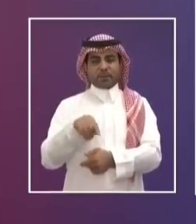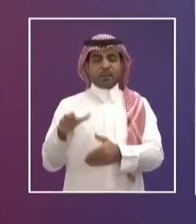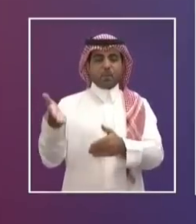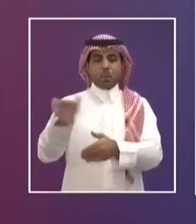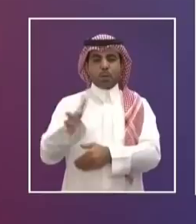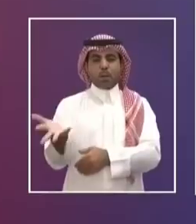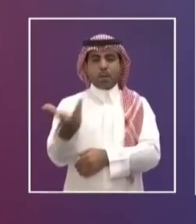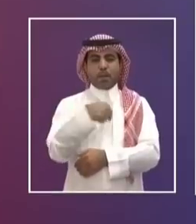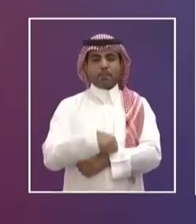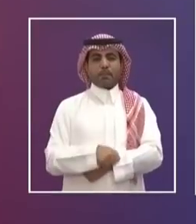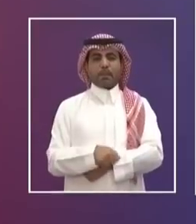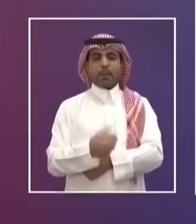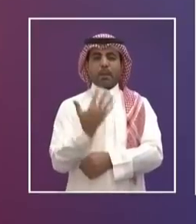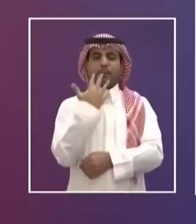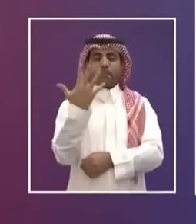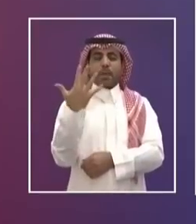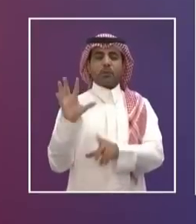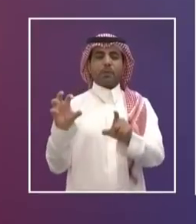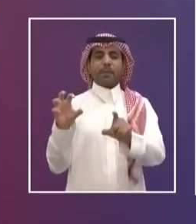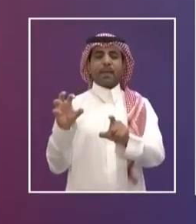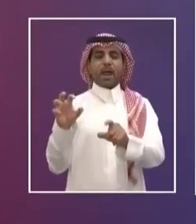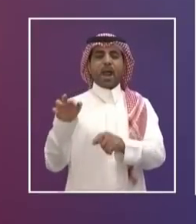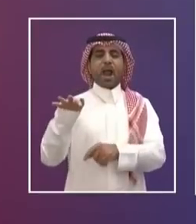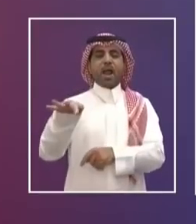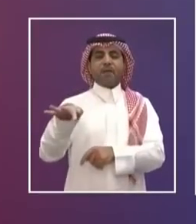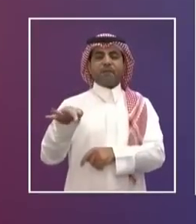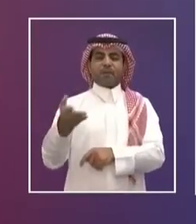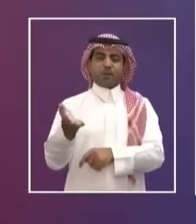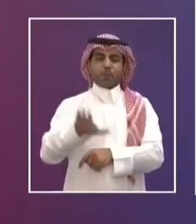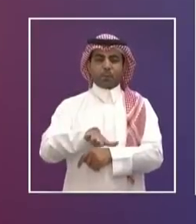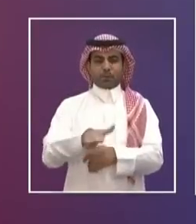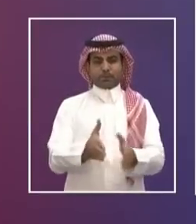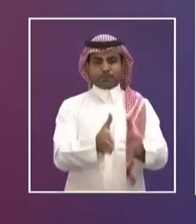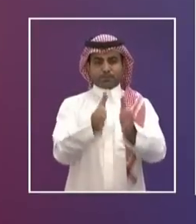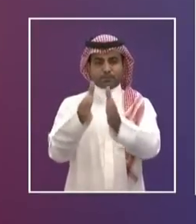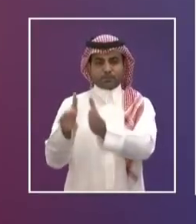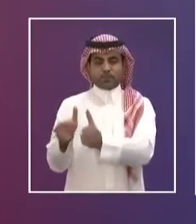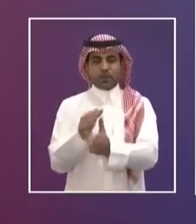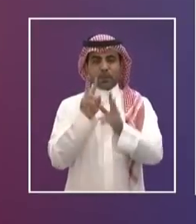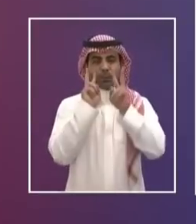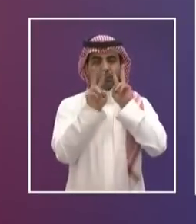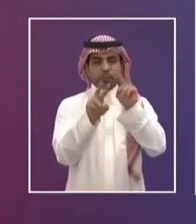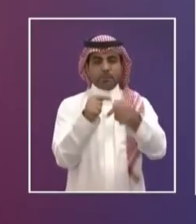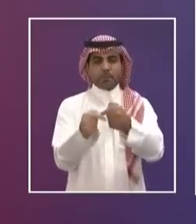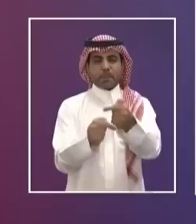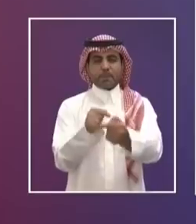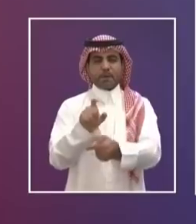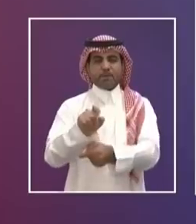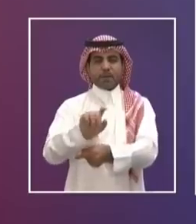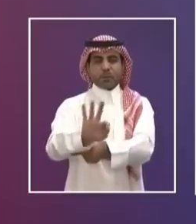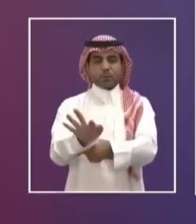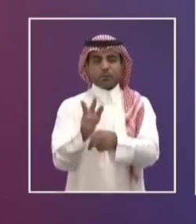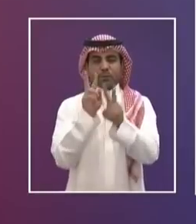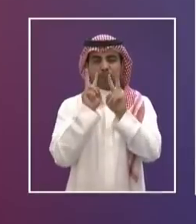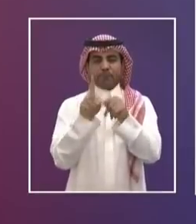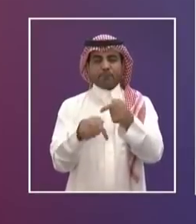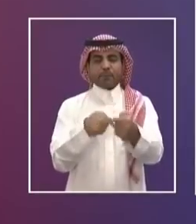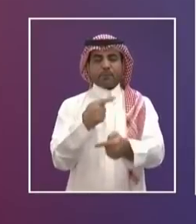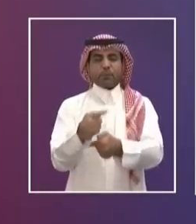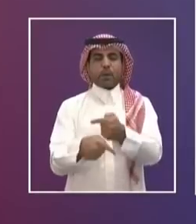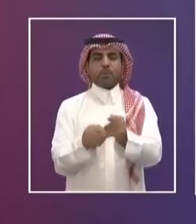حالات الوفيات تجاوزت 570,000 حالة وفاة. هذا النشاط المستمر حاليا في